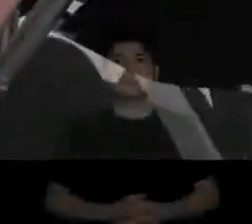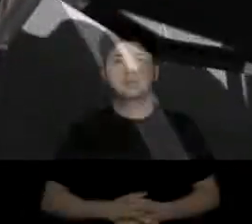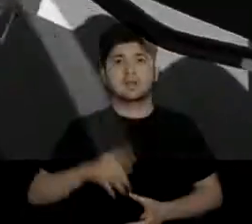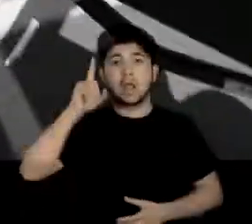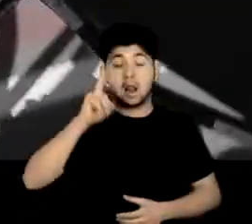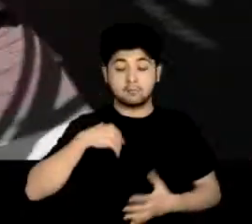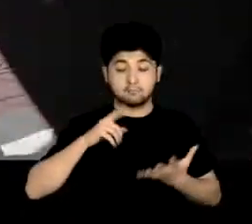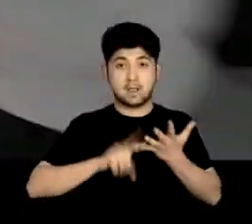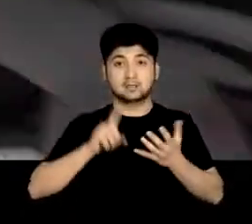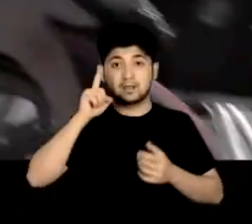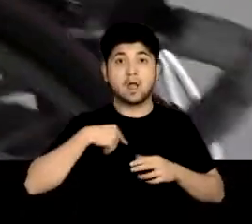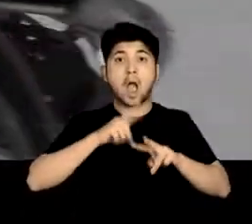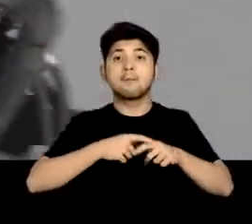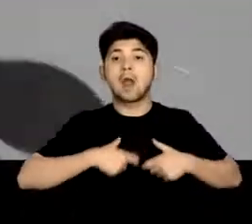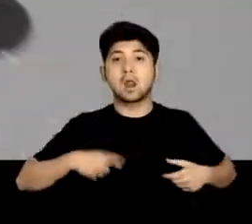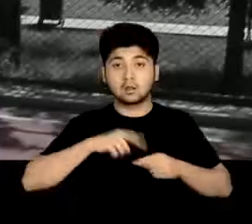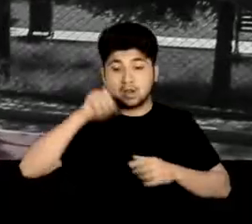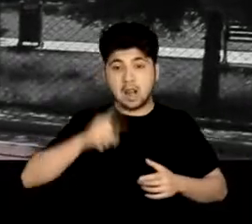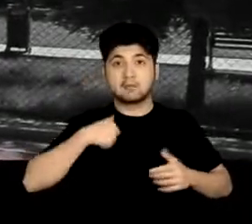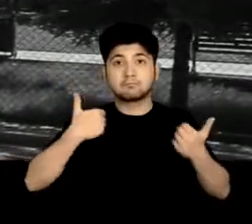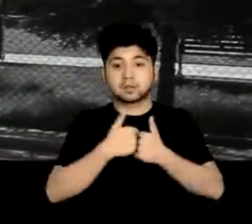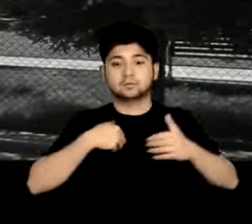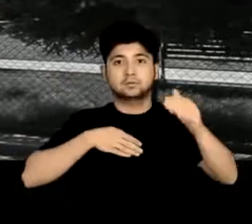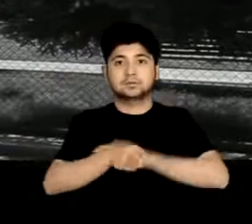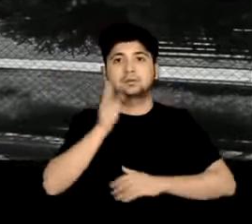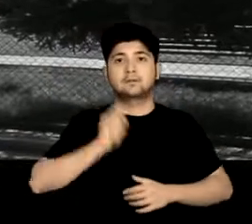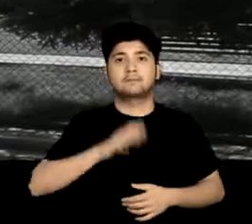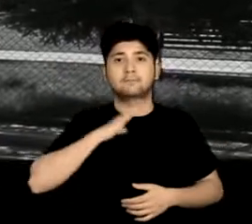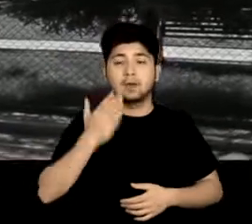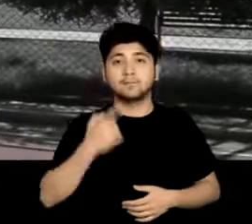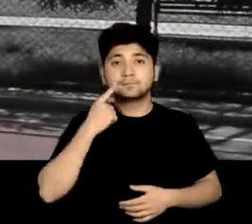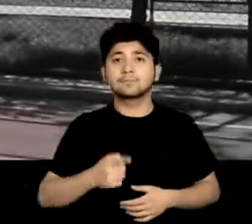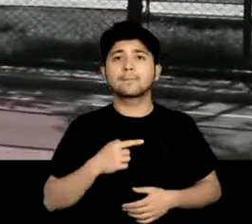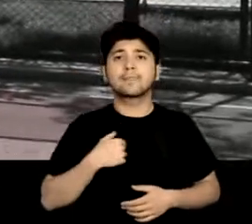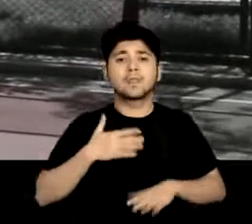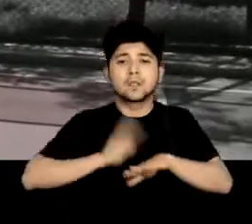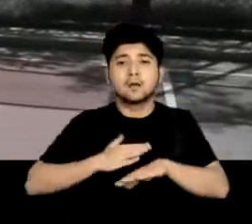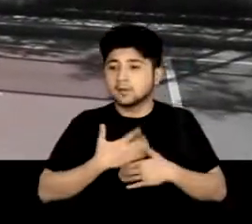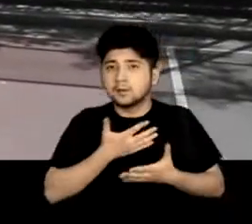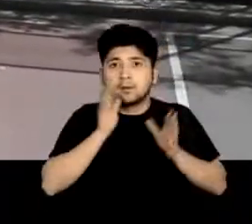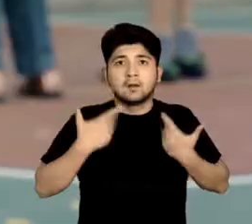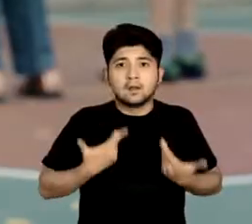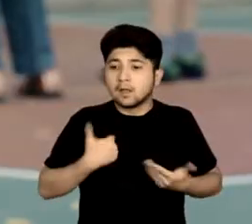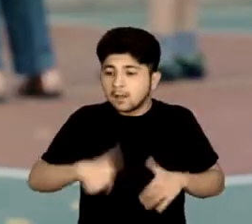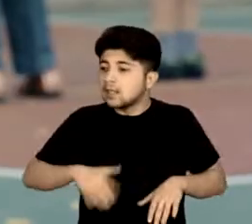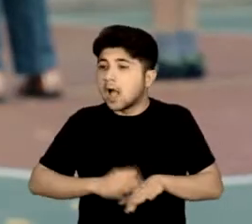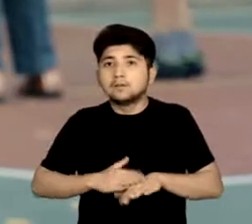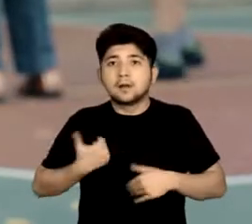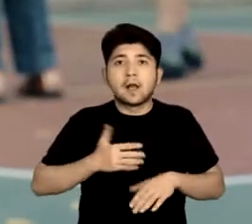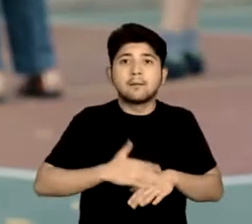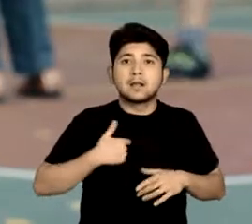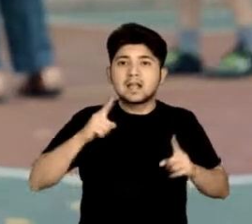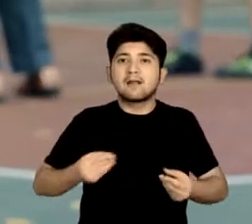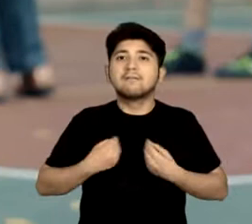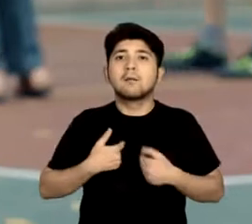İlk 5'te görev almıştım ilk milli takıma çıktığımda, ilk maçıma çıktığım ise. Ne yapacağım bilmiyorum. Herkese diyorum ki ben ne yapacağım,